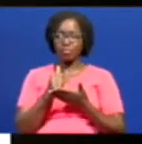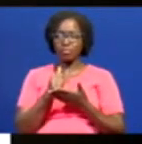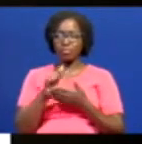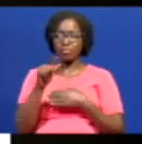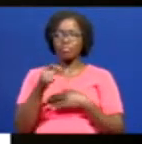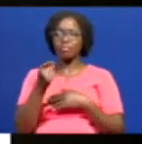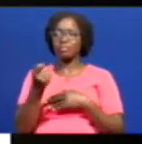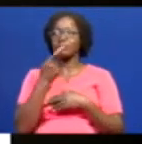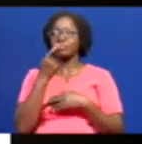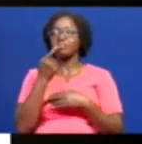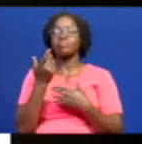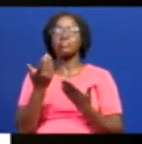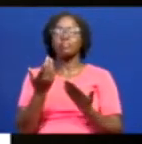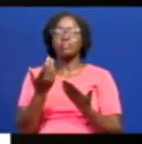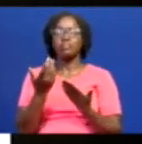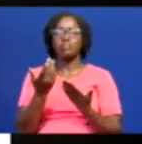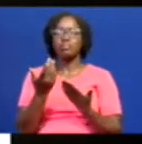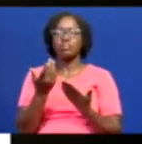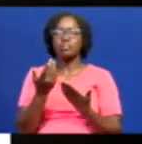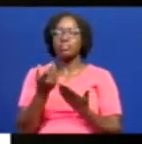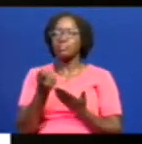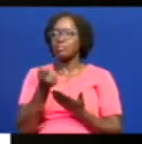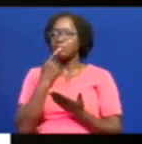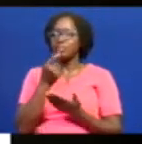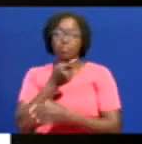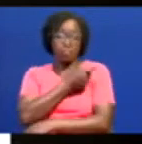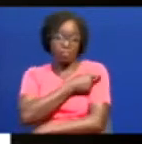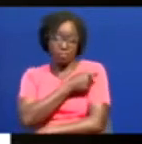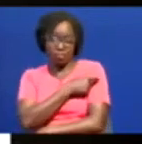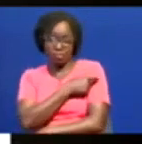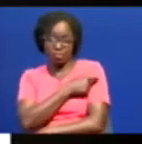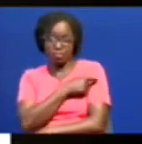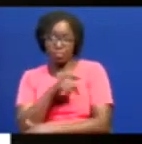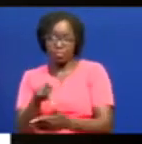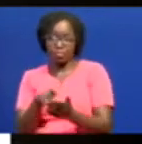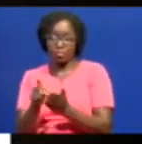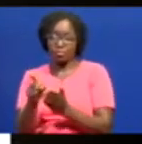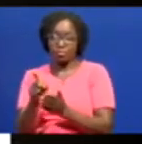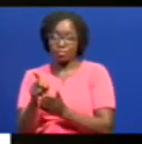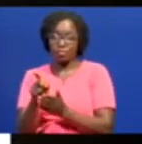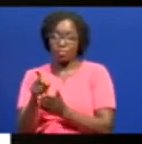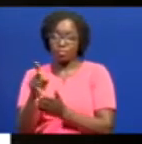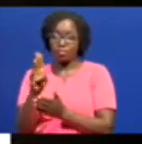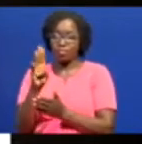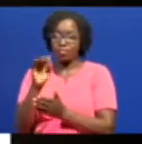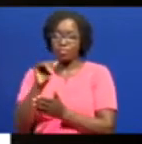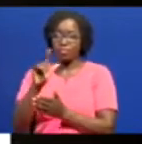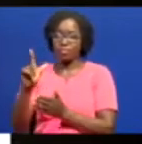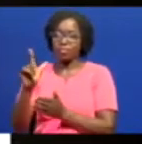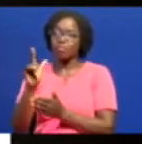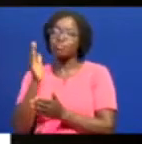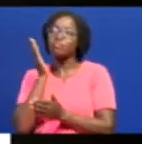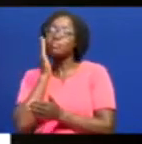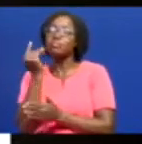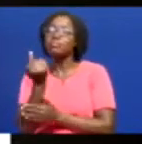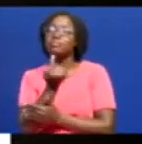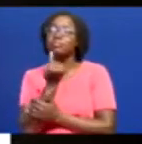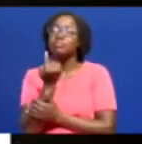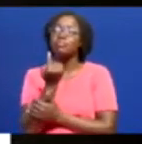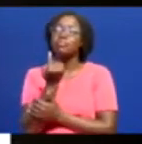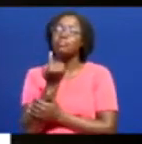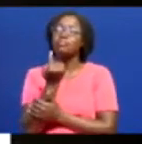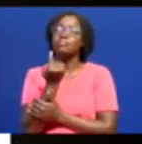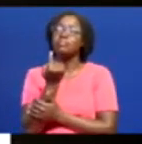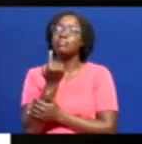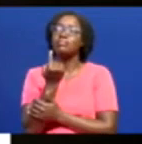a medical appeal. I need a medical treatment to pay this bill. I am a mother, I'm a single mom. I have